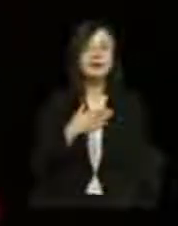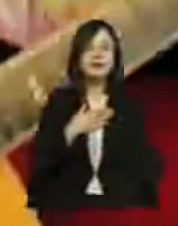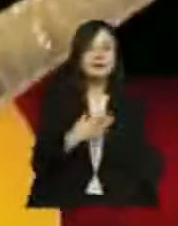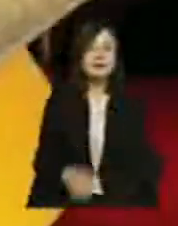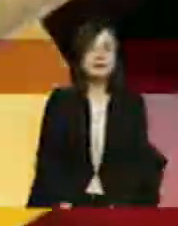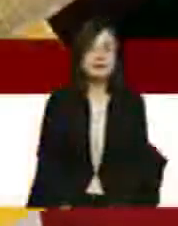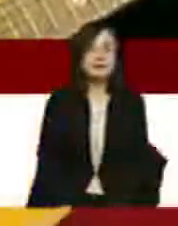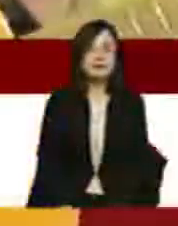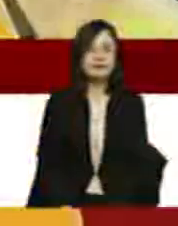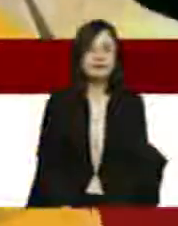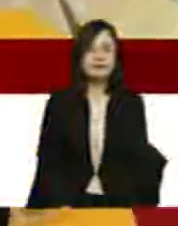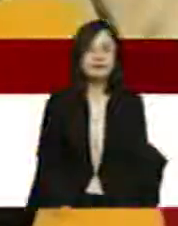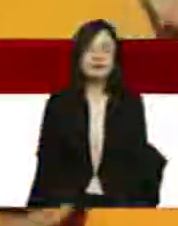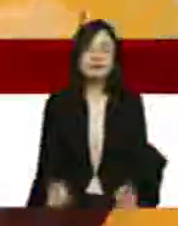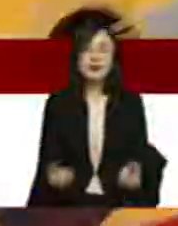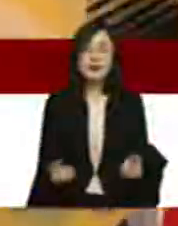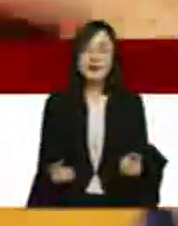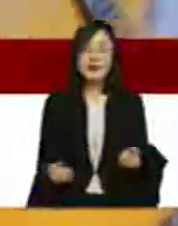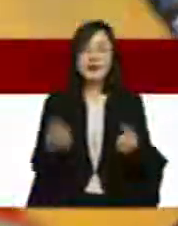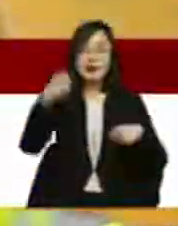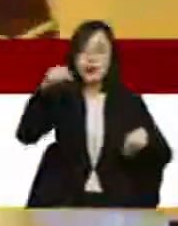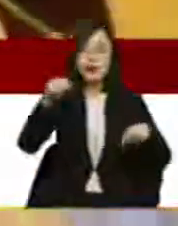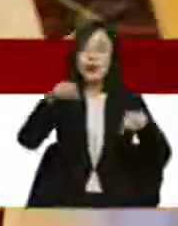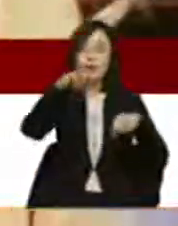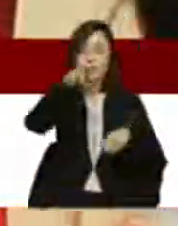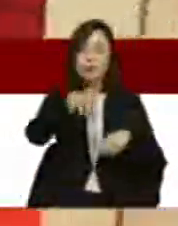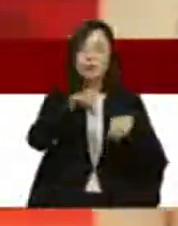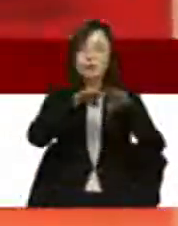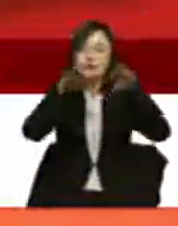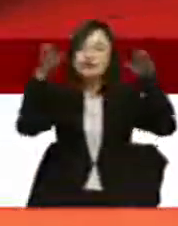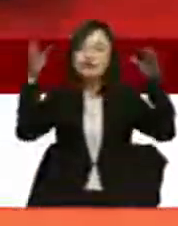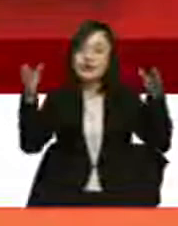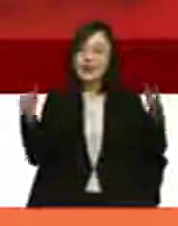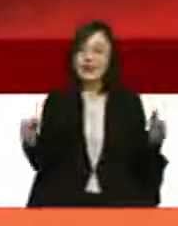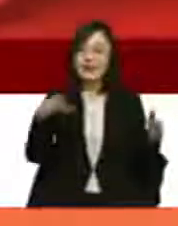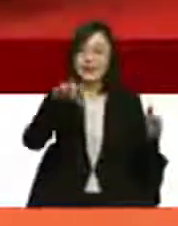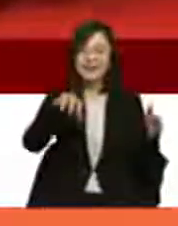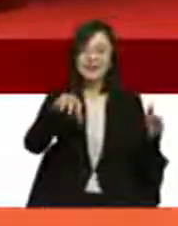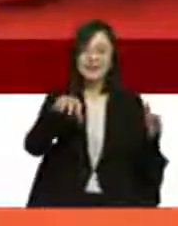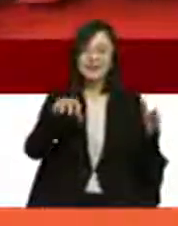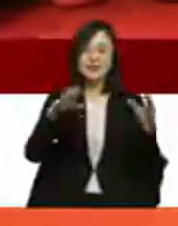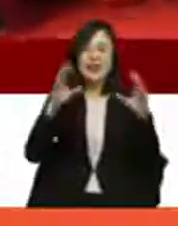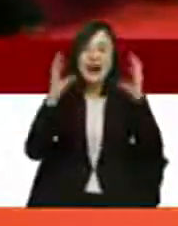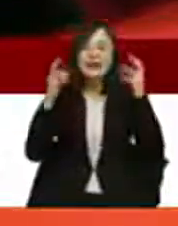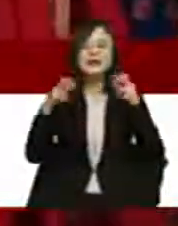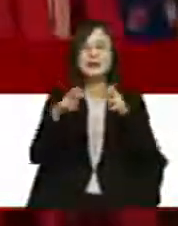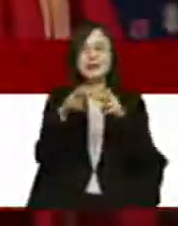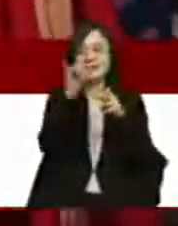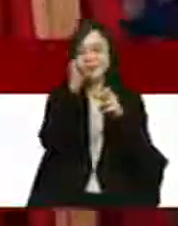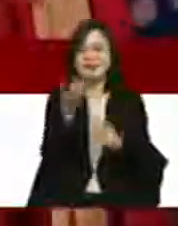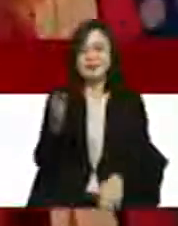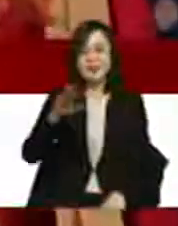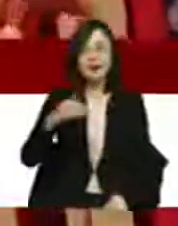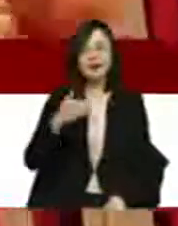무대라는 큰 곳에서 이 친구가 자신도 무언가 할 수 있다라는